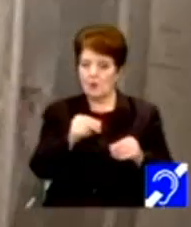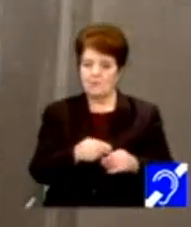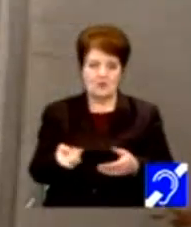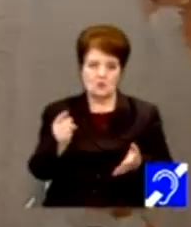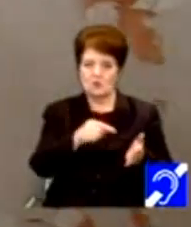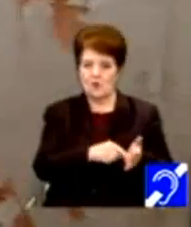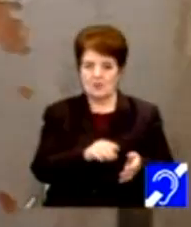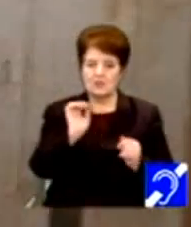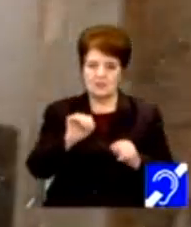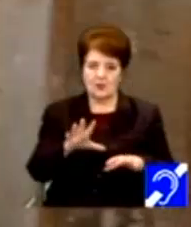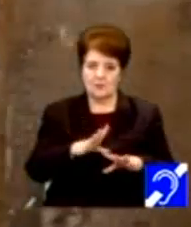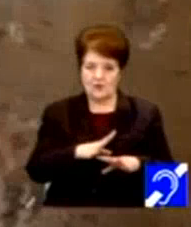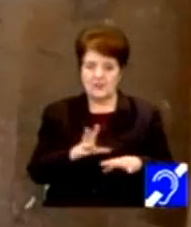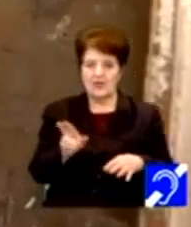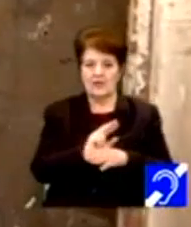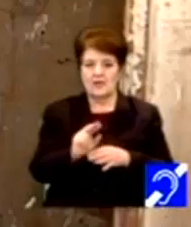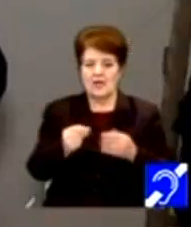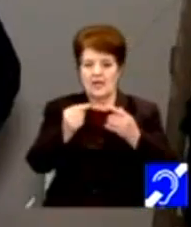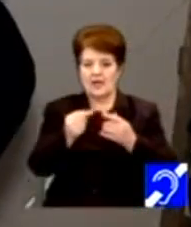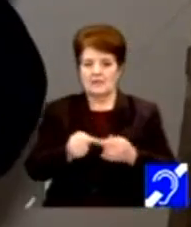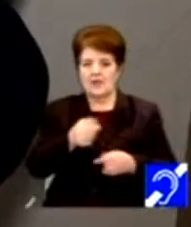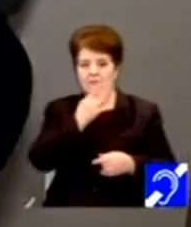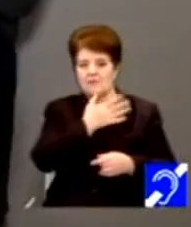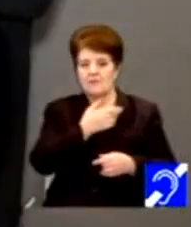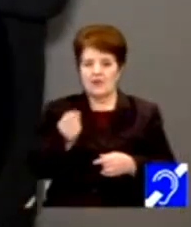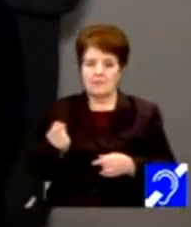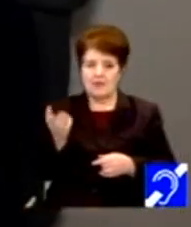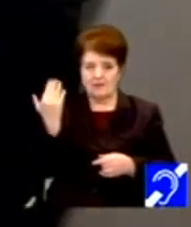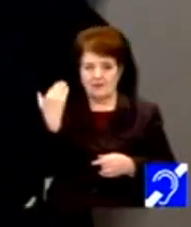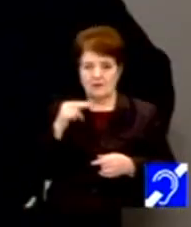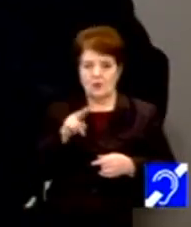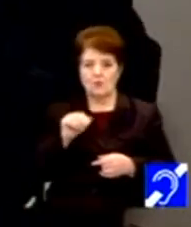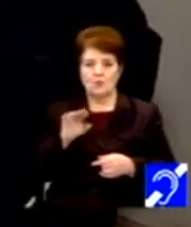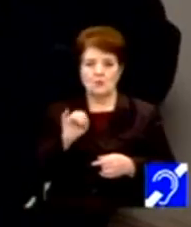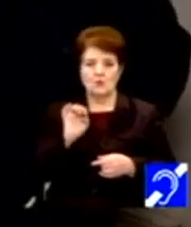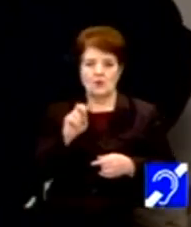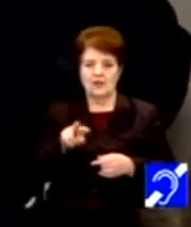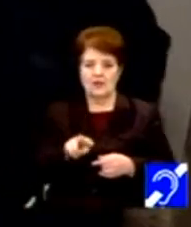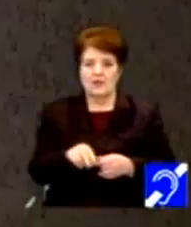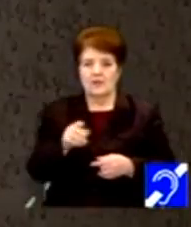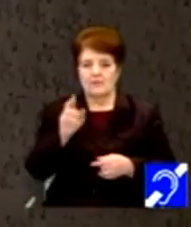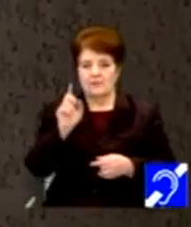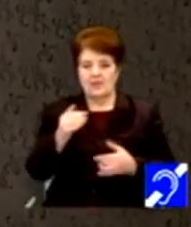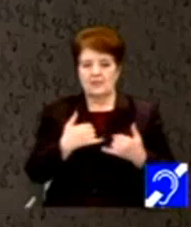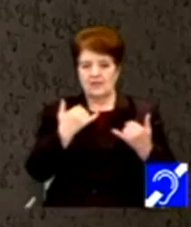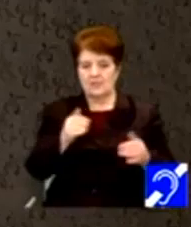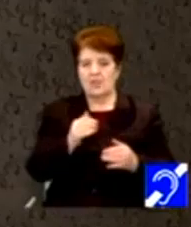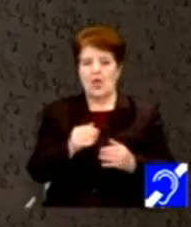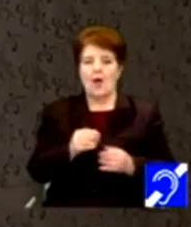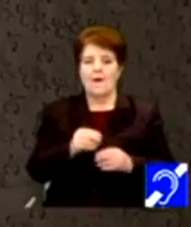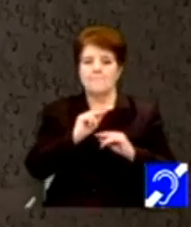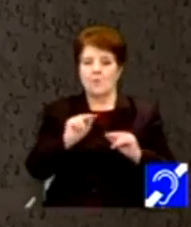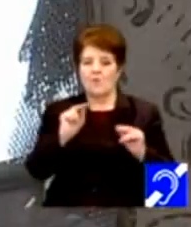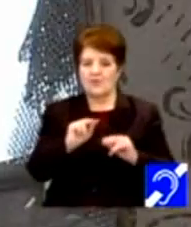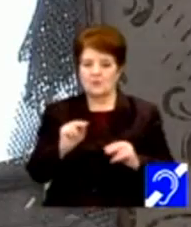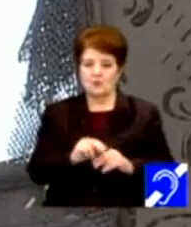acei bani s-ar fi restaurat casa exact ca pe vremea lui Aron Pumnu. În interior urma să fie amenajat un muzeu dedicat profesorului, dar și